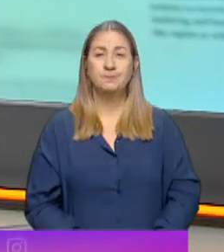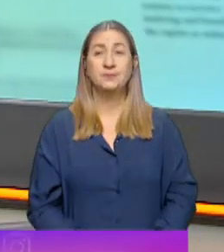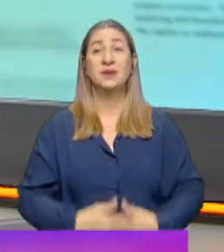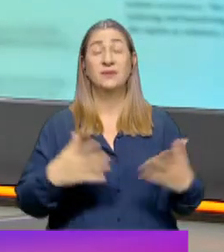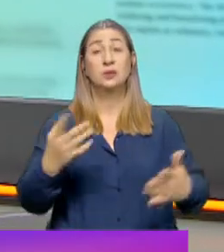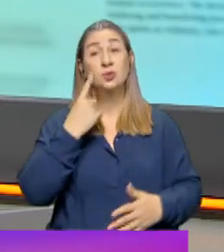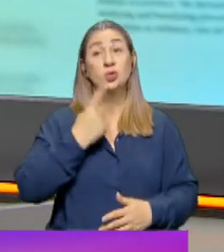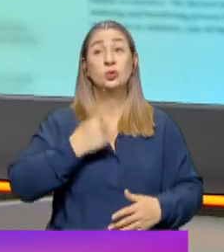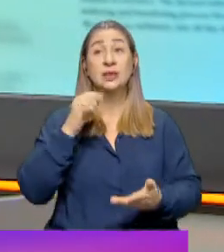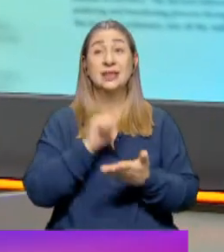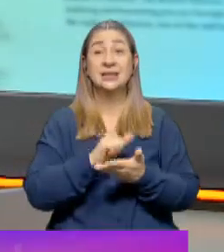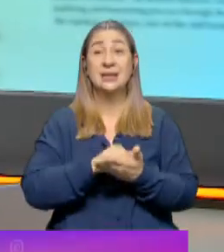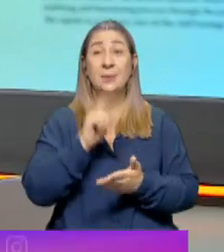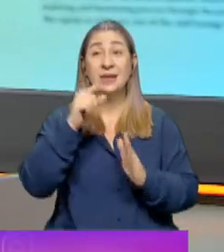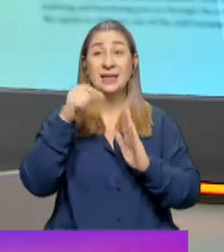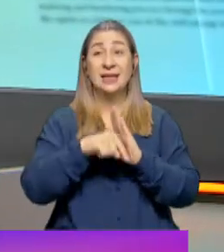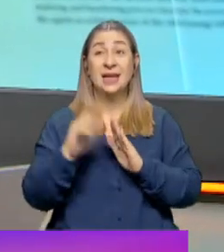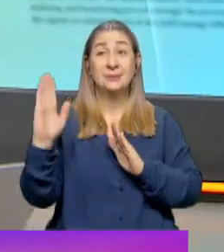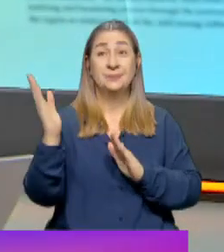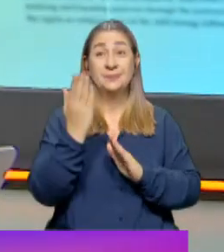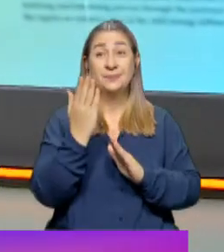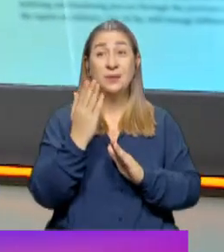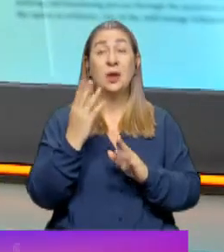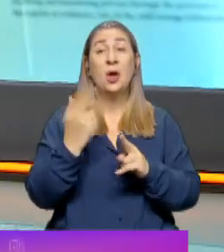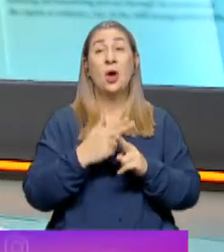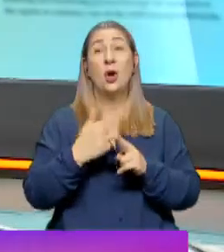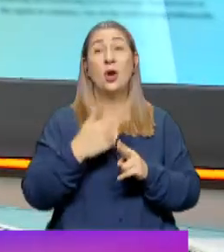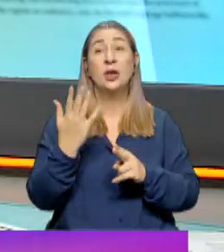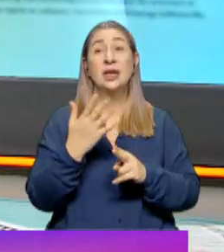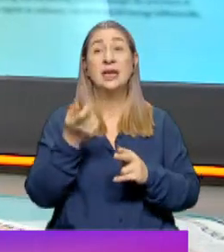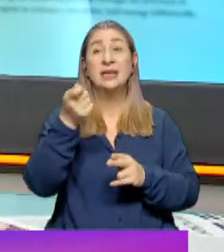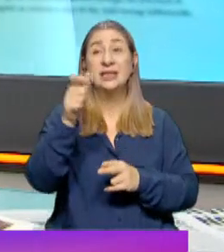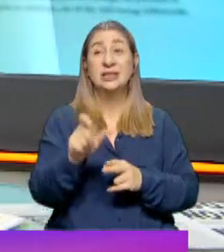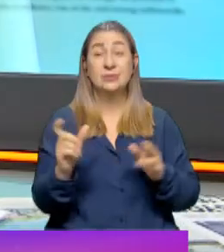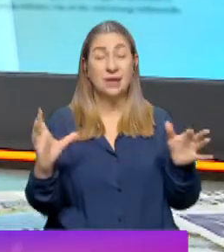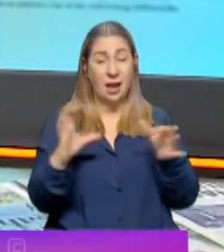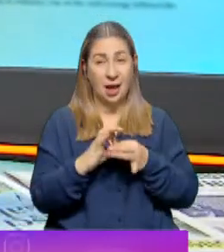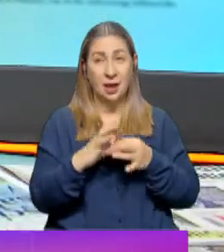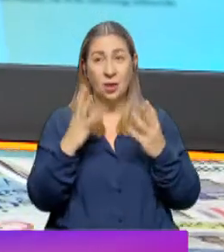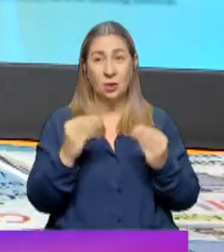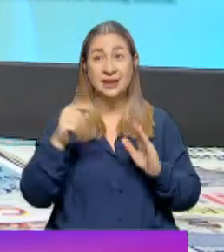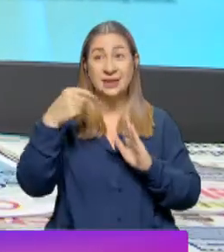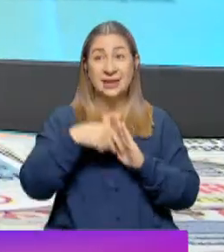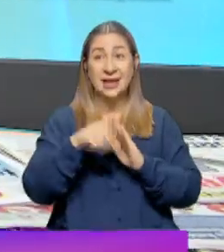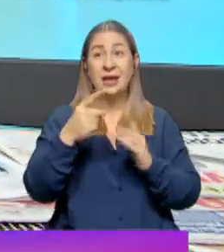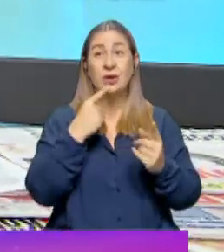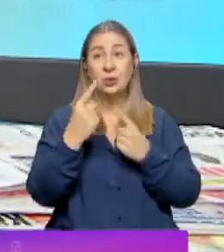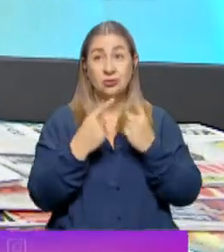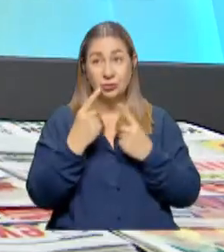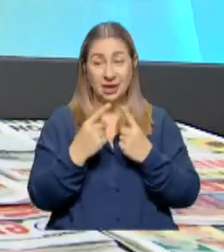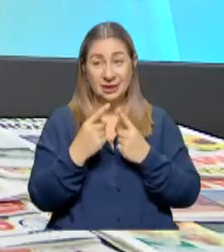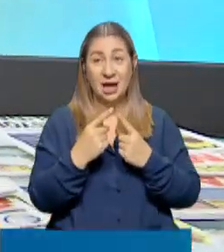Ve Cumhuriyet Gazetesi'nden bir detay gelsin. Örneğin işçimizle alakalı olan detayı da